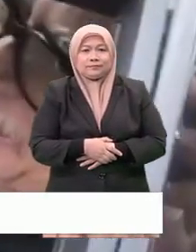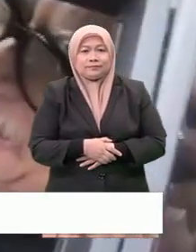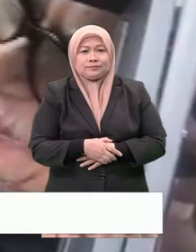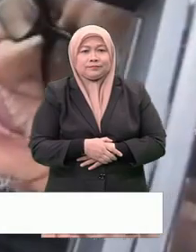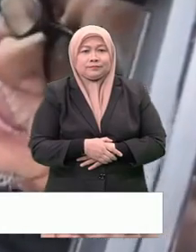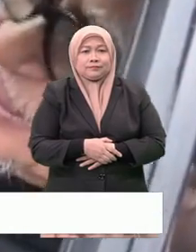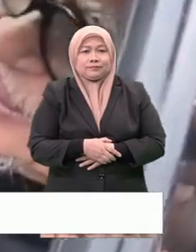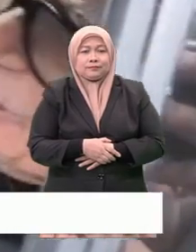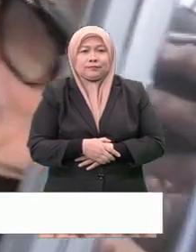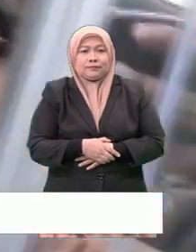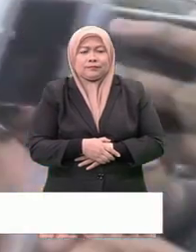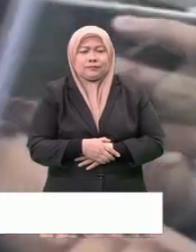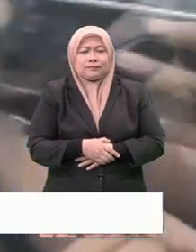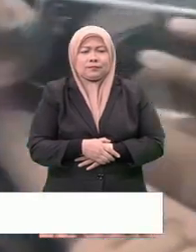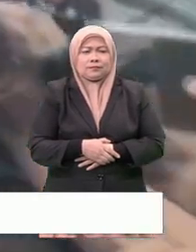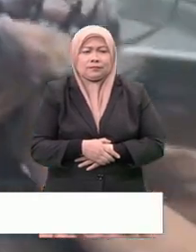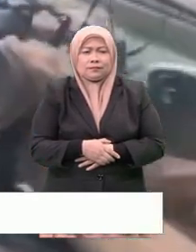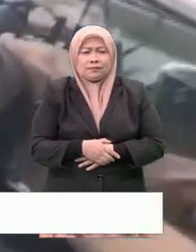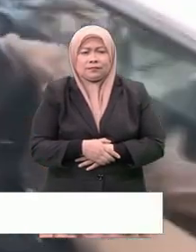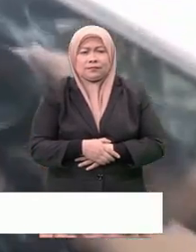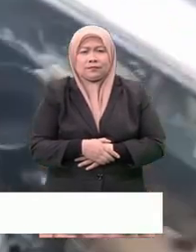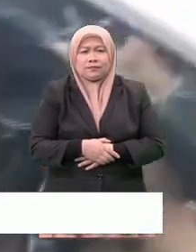Kita mahu kasih saya itu, bagi saya banyak keluar dulu.